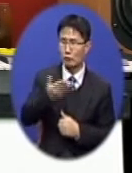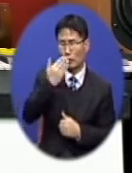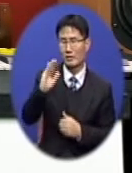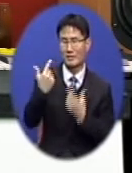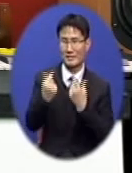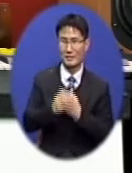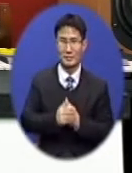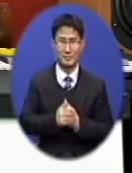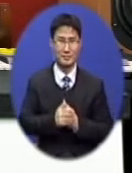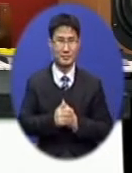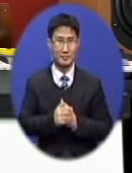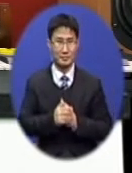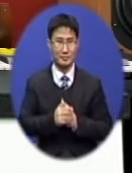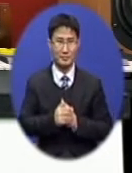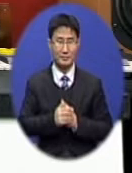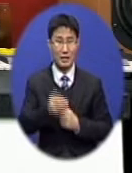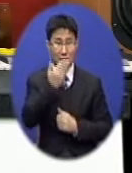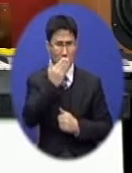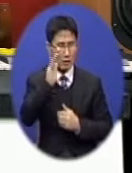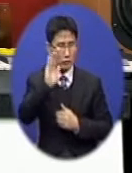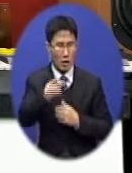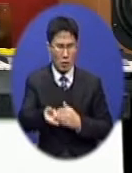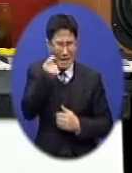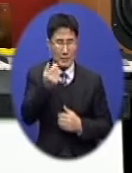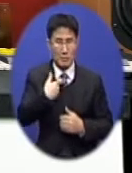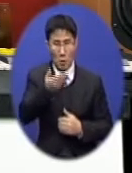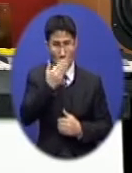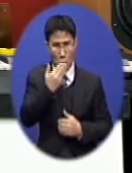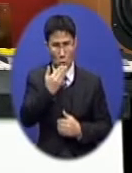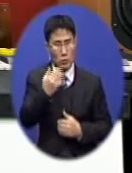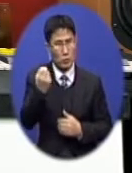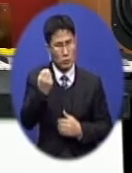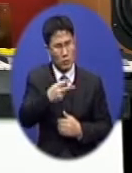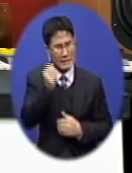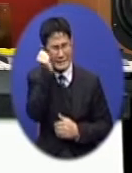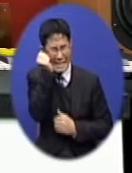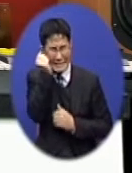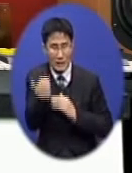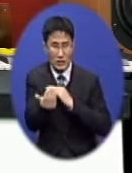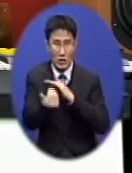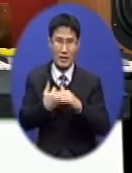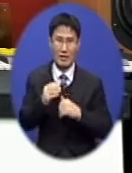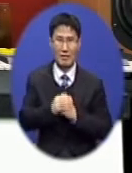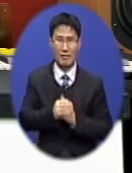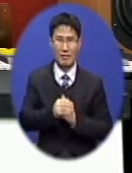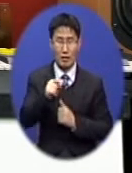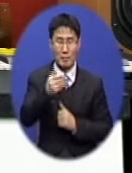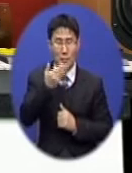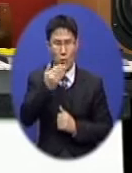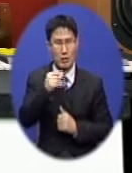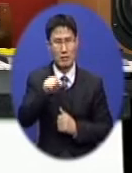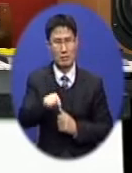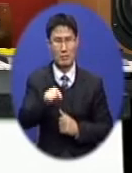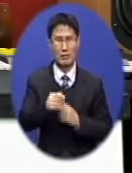것 같아요. 특히 예. 뭐 식사 후에 바로 드시는 과일, 예. 잠자기 전에 먹는 과일